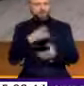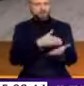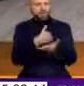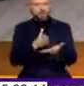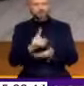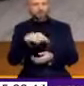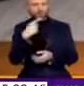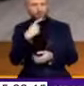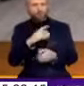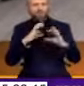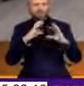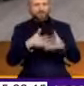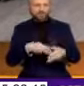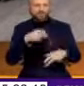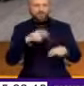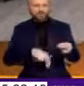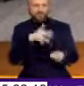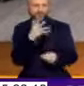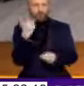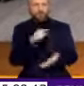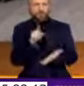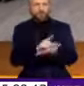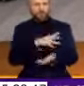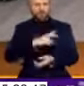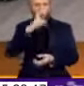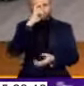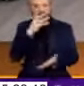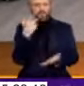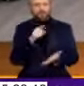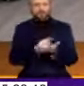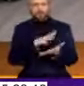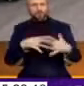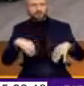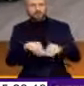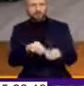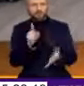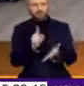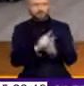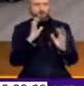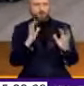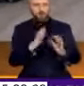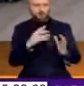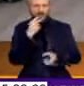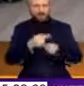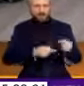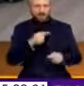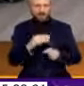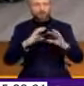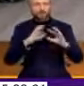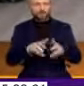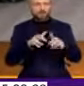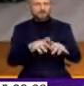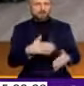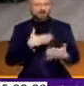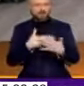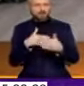які кажуть, що світ пережив час, коли має бути держава, коли має бути сім'я, коли мають зберігатися традиції. І в світі йде такий